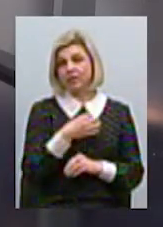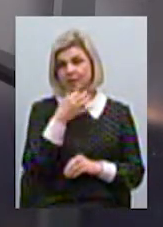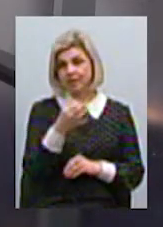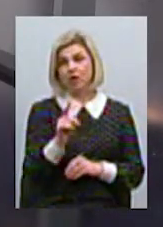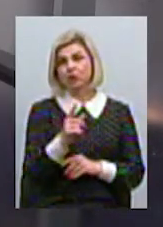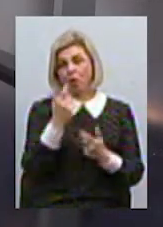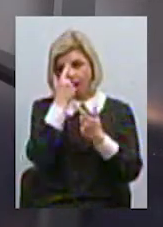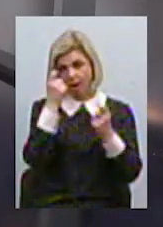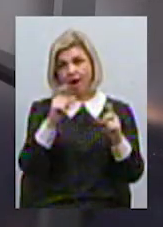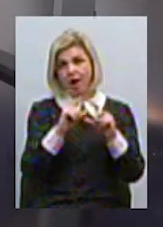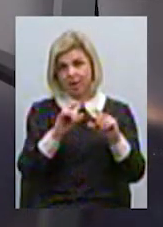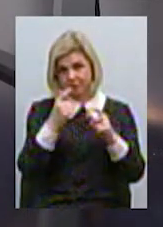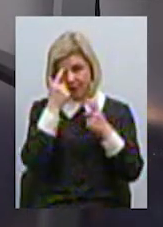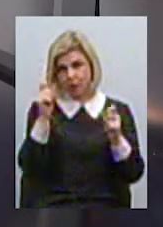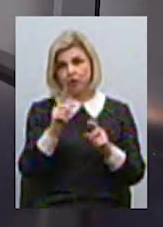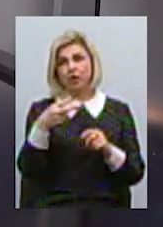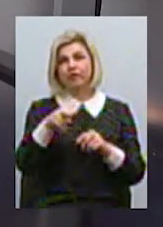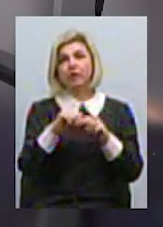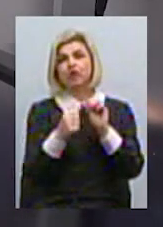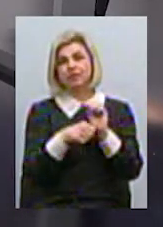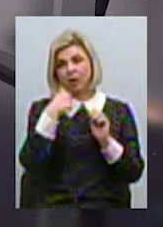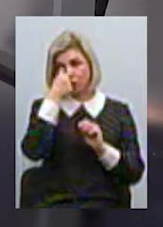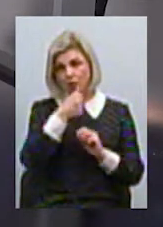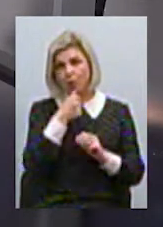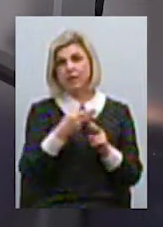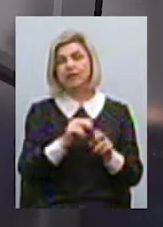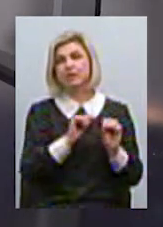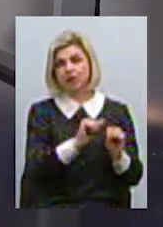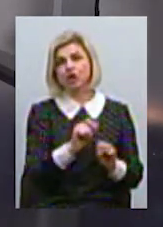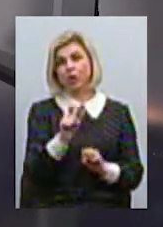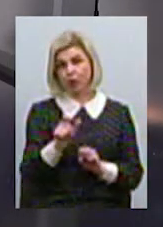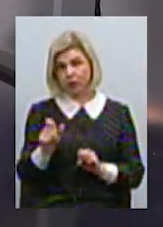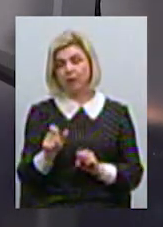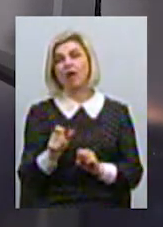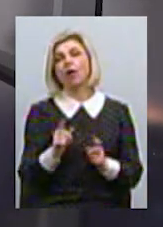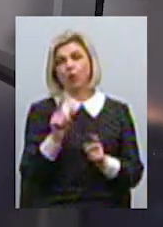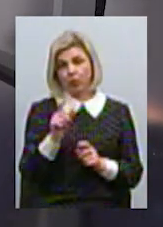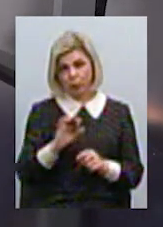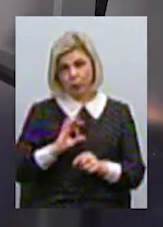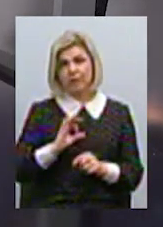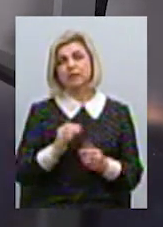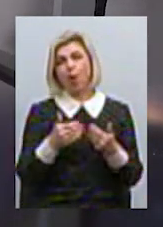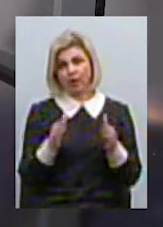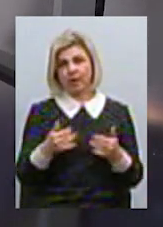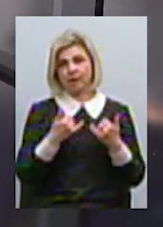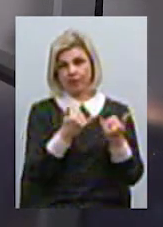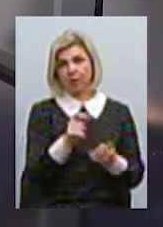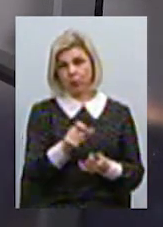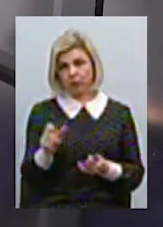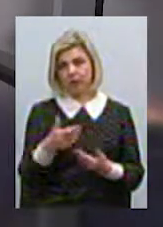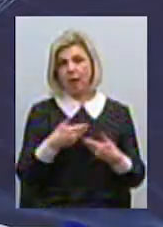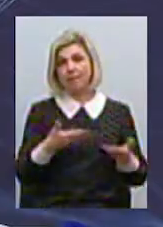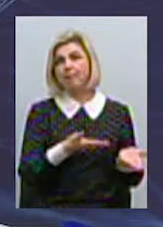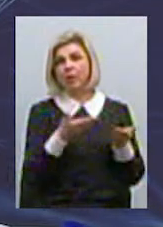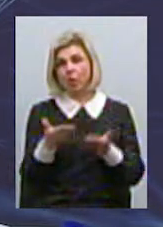те, що ми в 2014 році сказали, що юстиція відкрита для людей, ми повністю виконуємо. Юстиція дійсно відкрита, ми запрошуємо всіх до